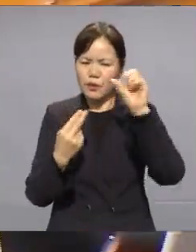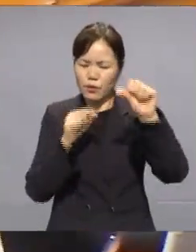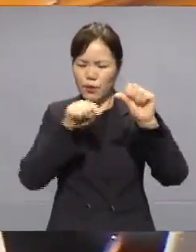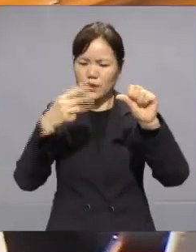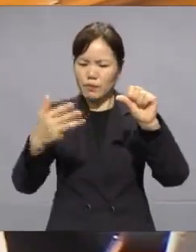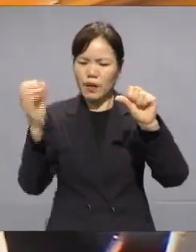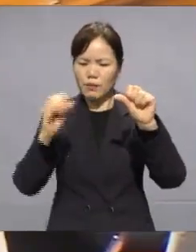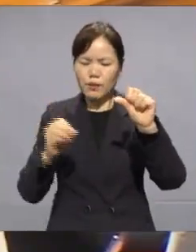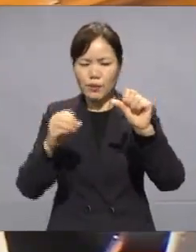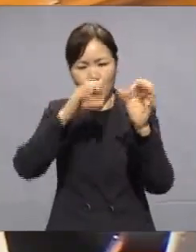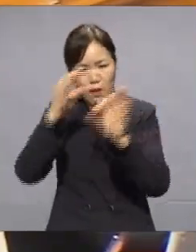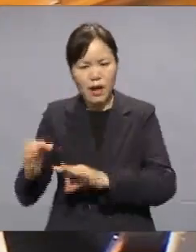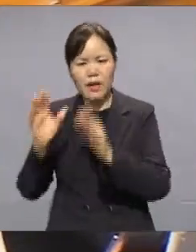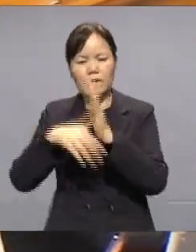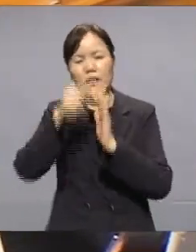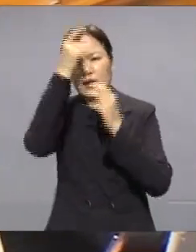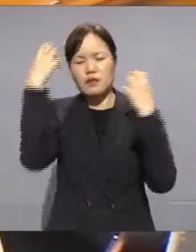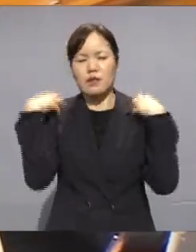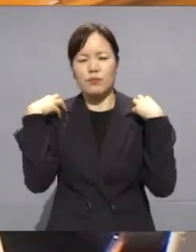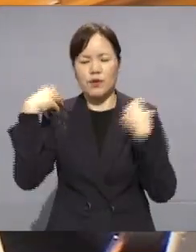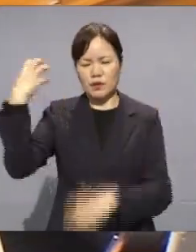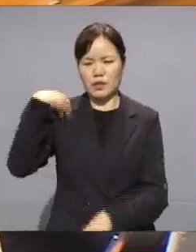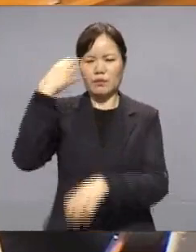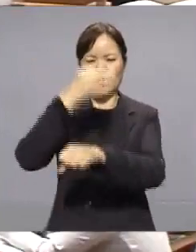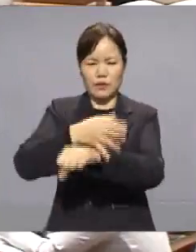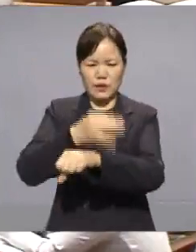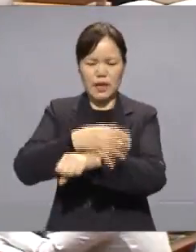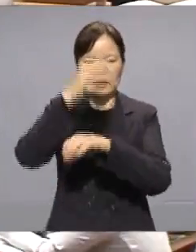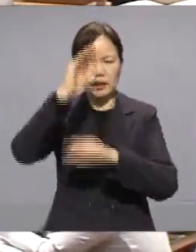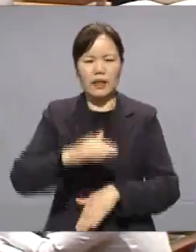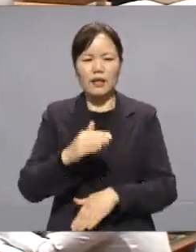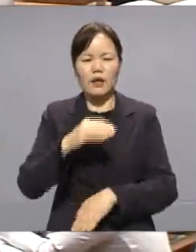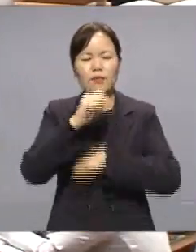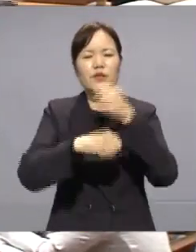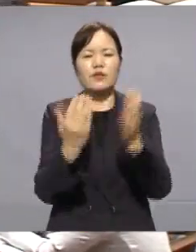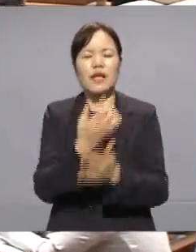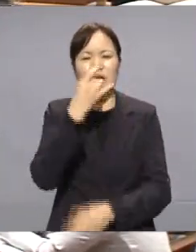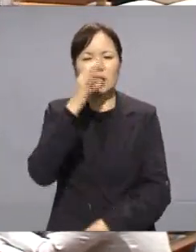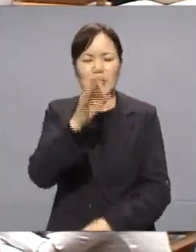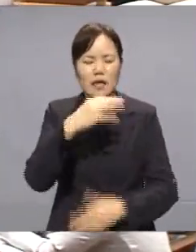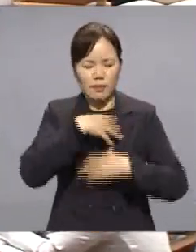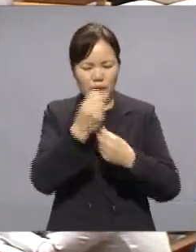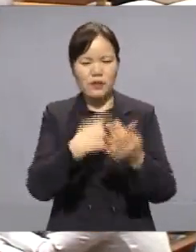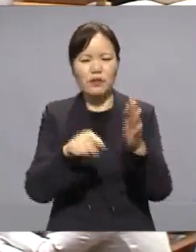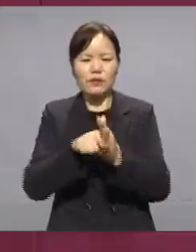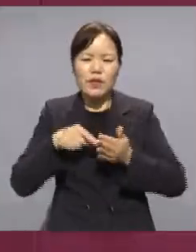때 정부 매입을 의무화하는 내용으로 민주당이 쌀값 안정화를 위해 추진해왔습니다.